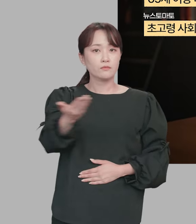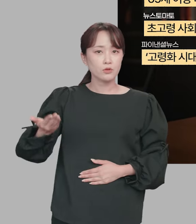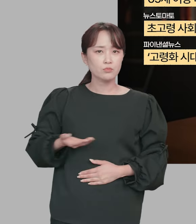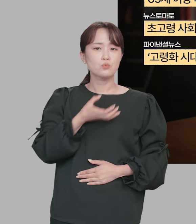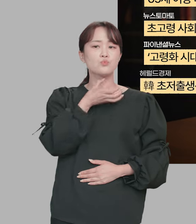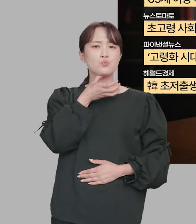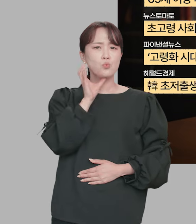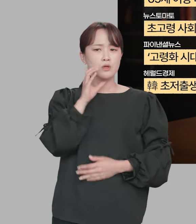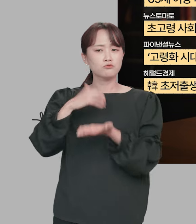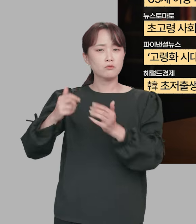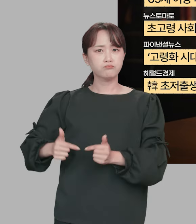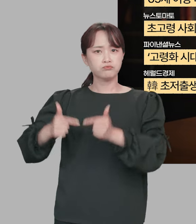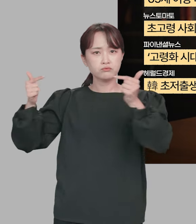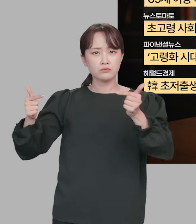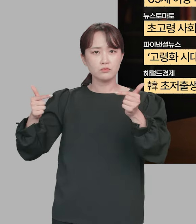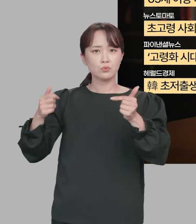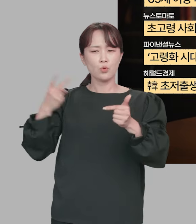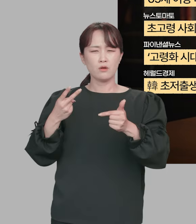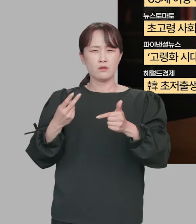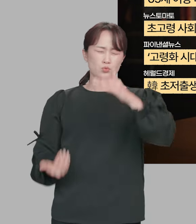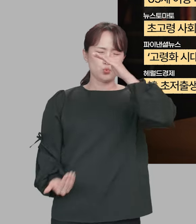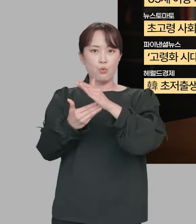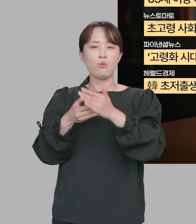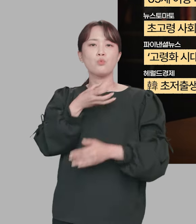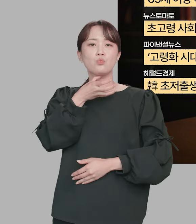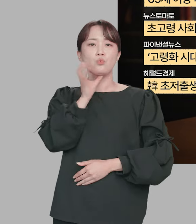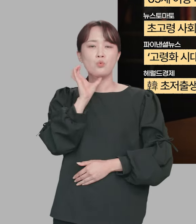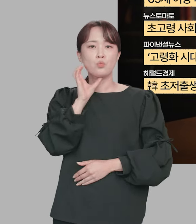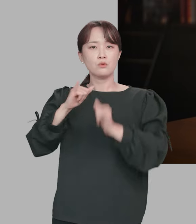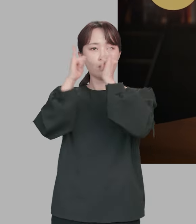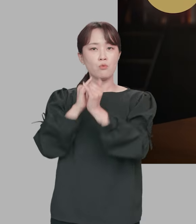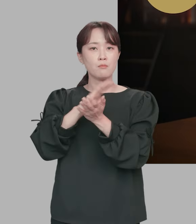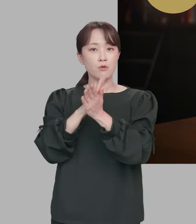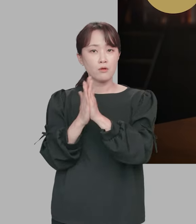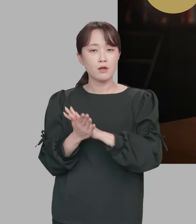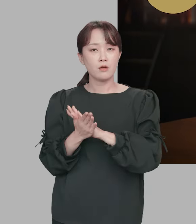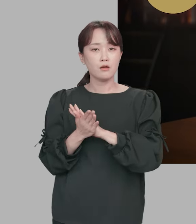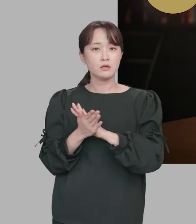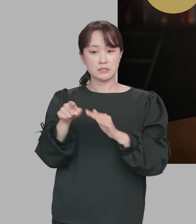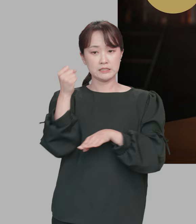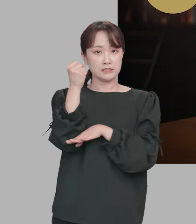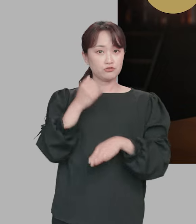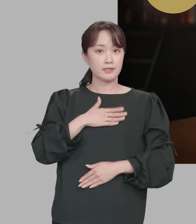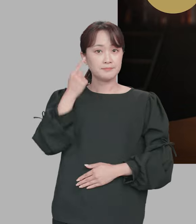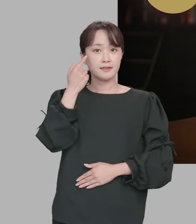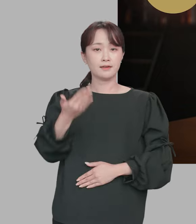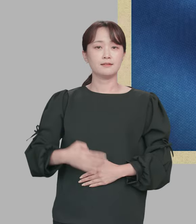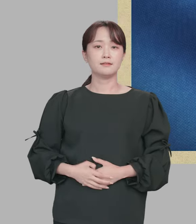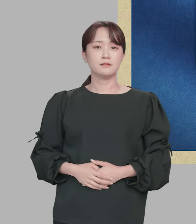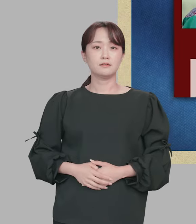여러분, 노인이 많아진다, 고령화다, 초고령화다 말이 많은데 혹시 그 기준이 무엇인지